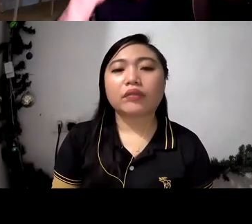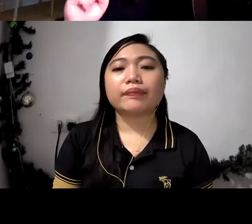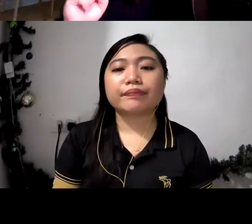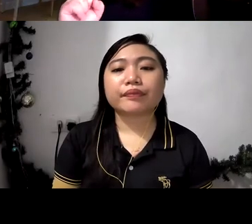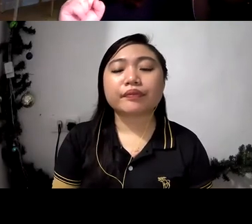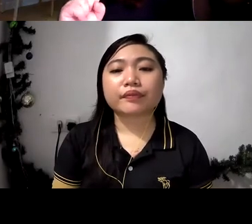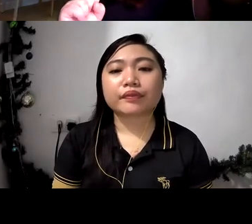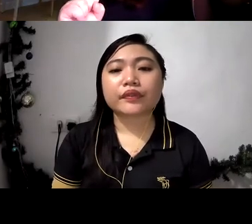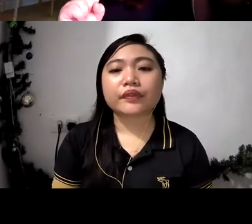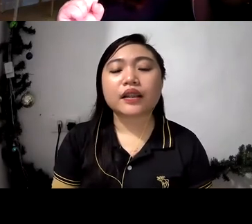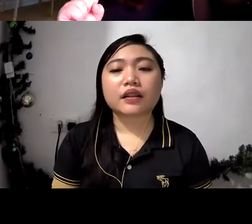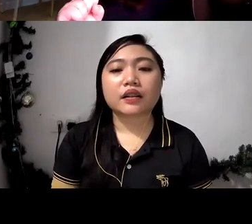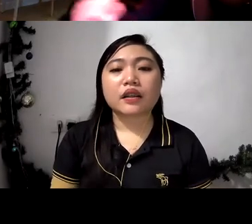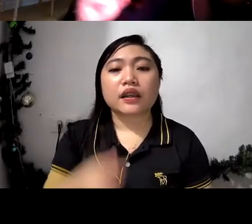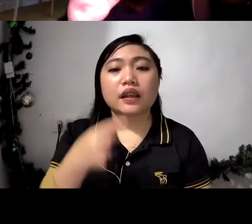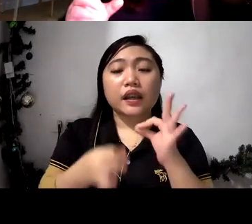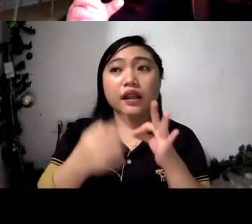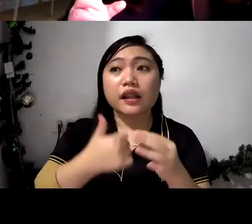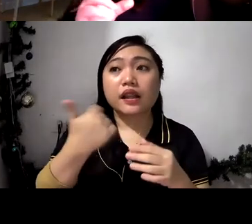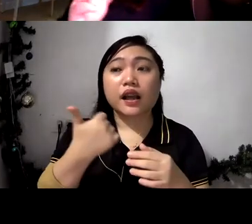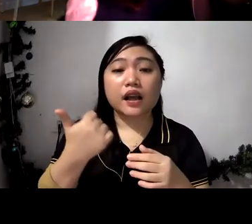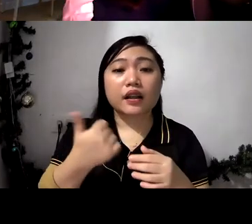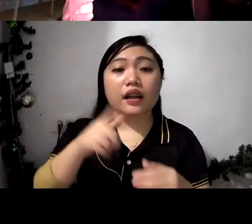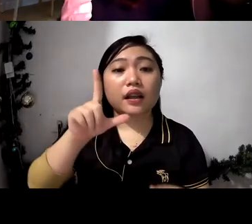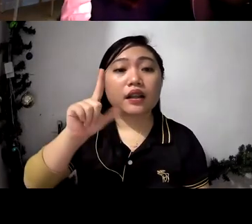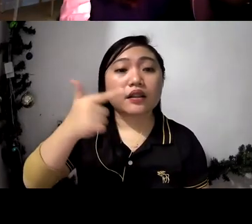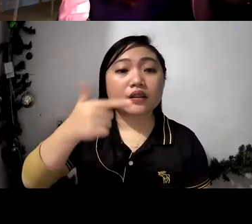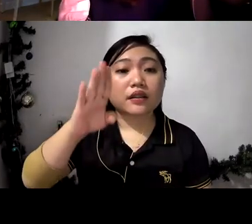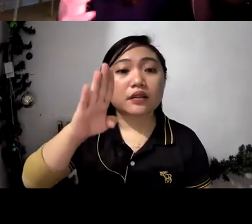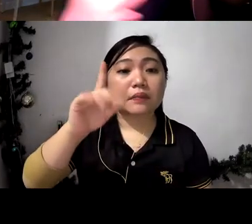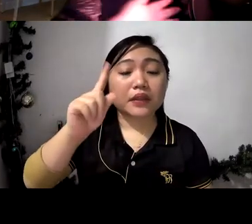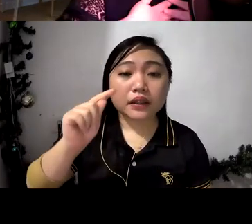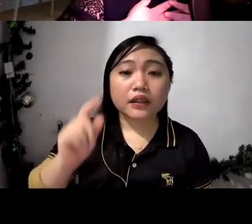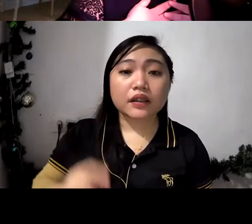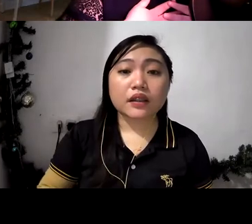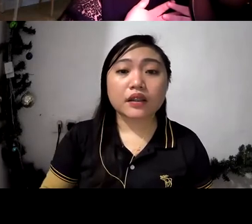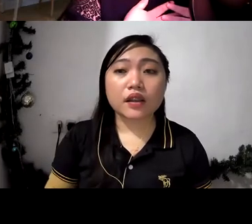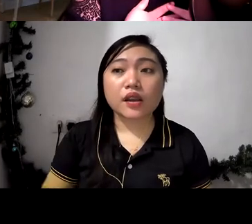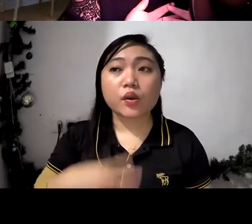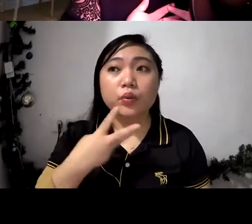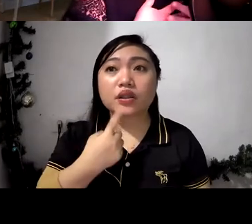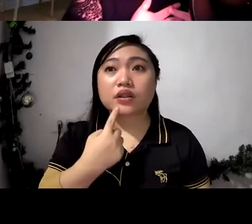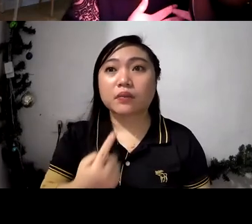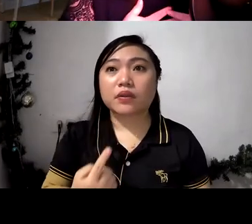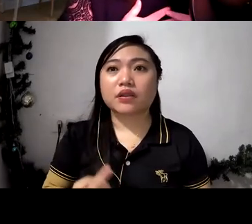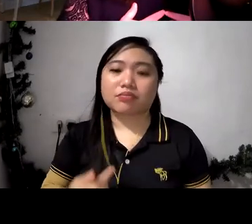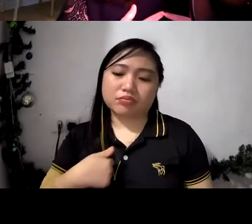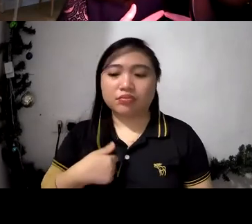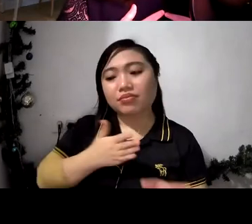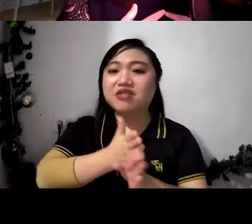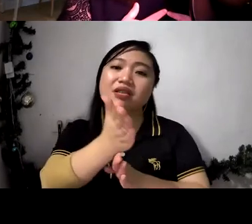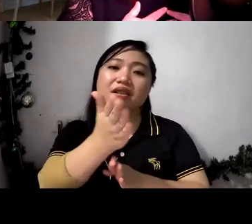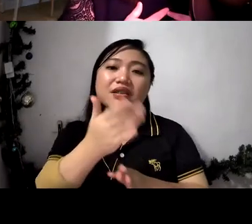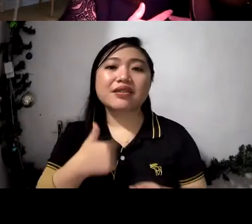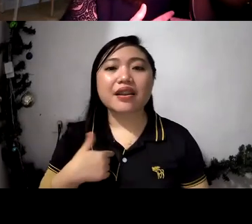in front of, you know, the LGBT community that are progressive, we don't identify ourselves as straight. Straight kasi ako eh,